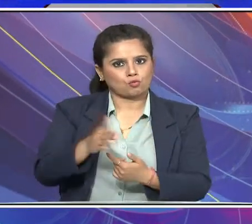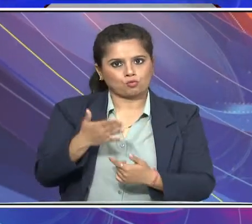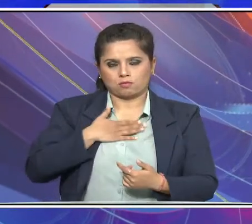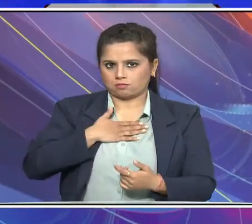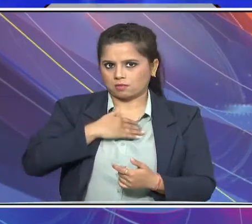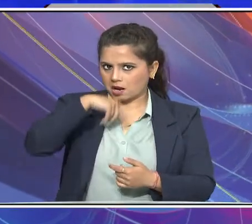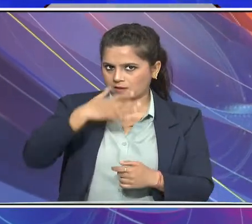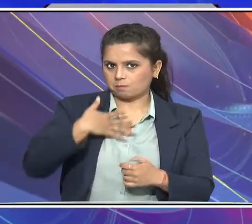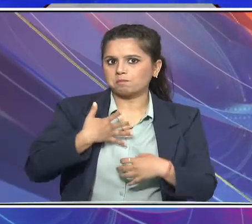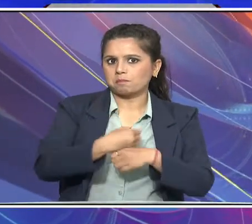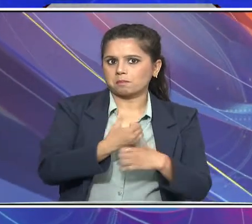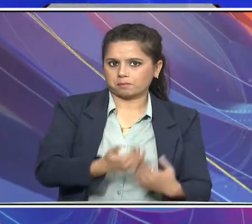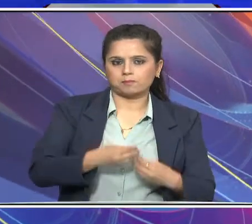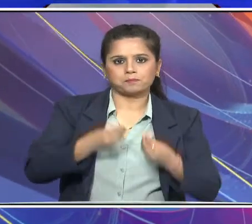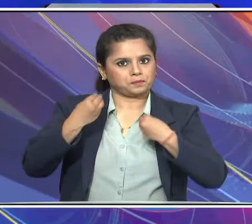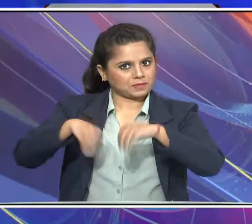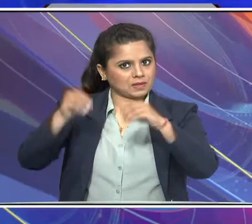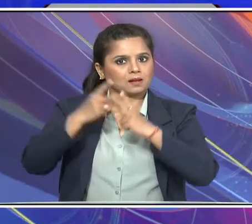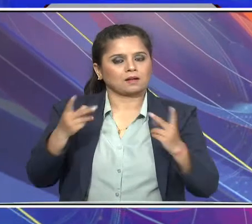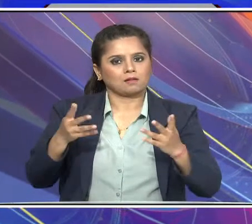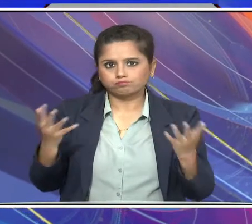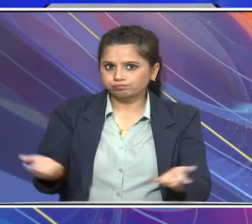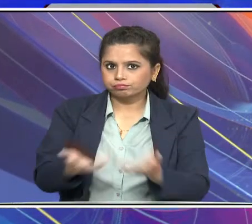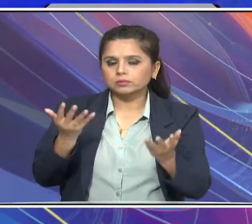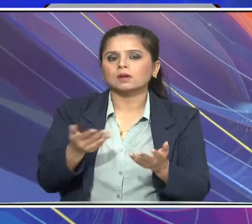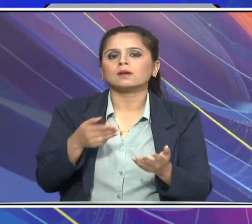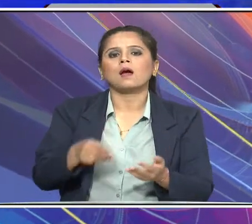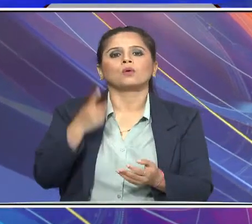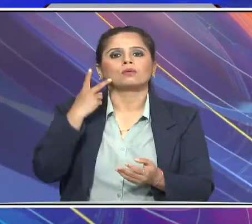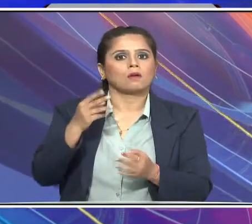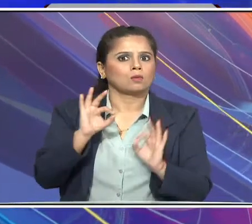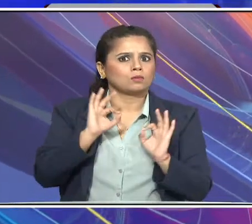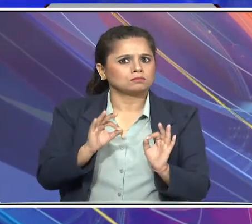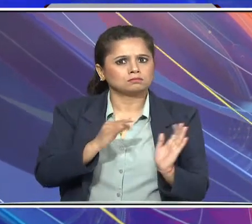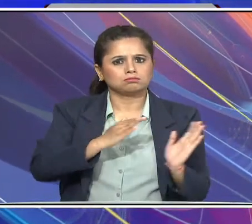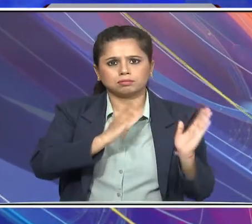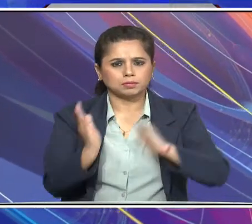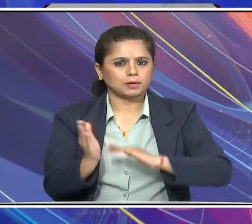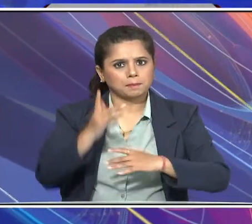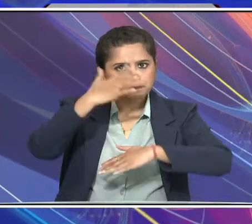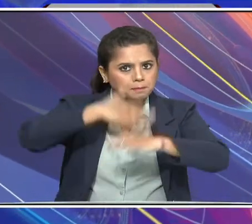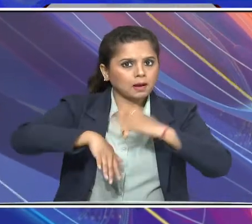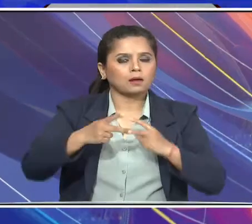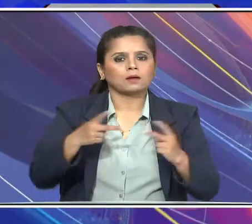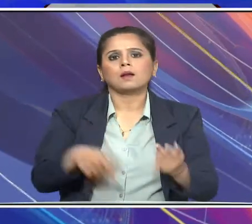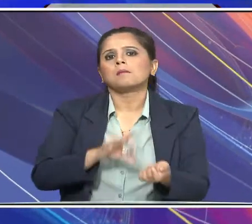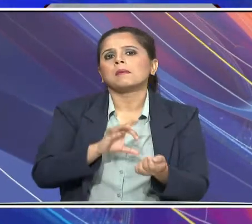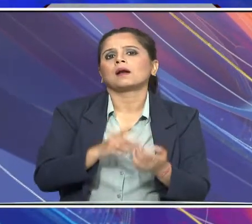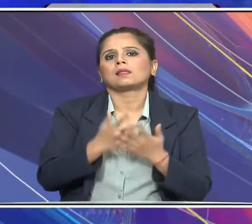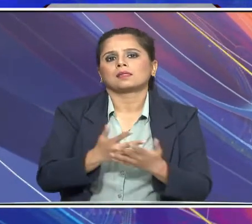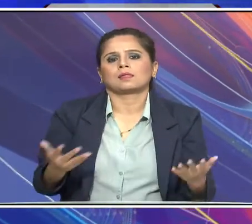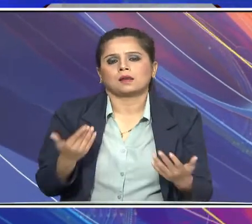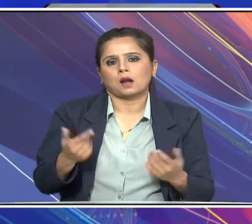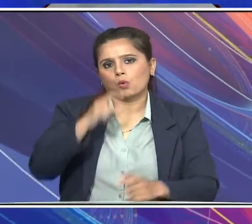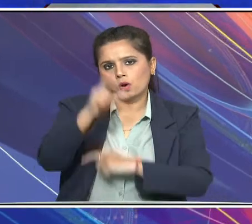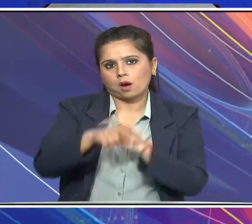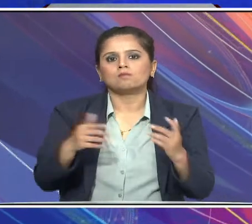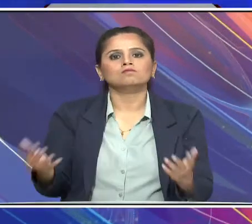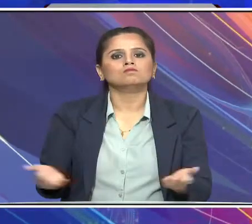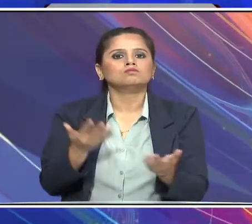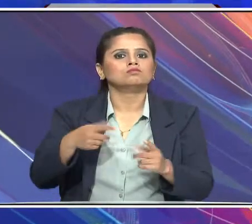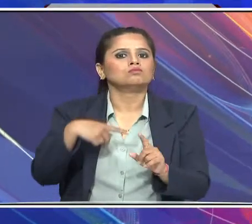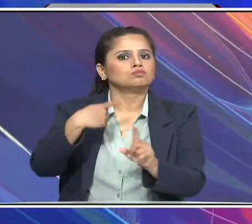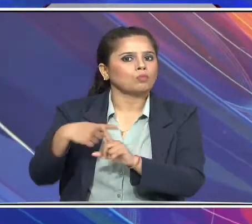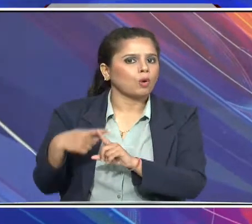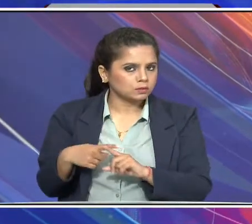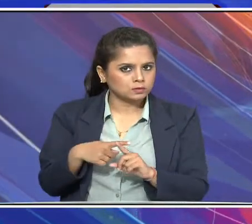ऐसा करके स्कॉलास्टिक अप्रोच से हम मेडिकल डिवाइस इंडस्ट्रीज को आगे बड़ा के